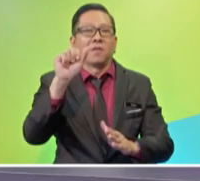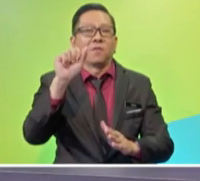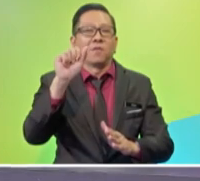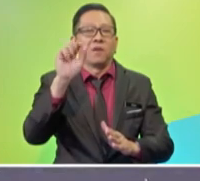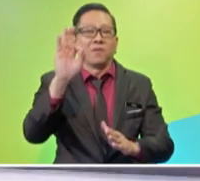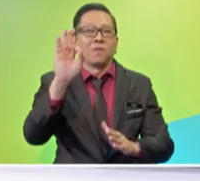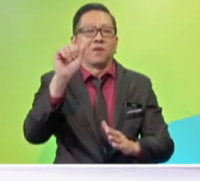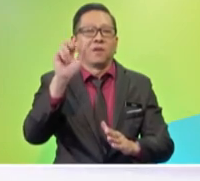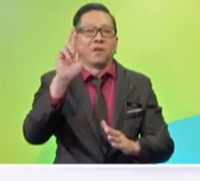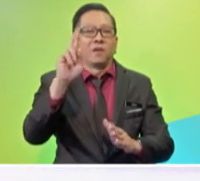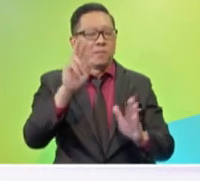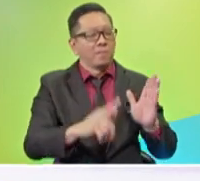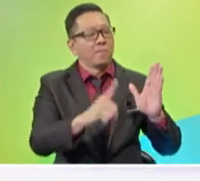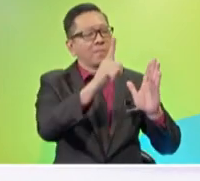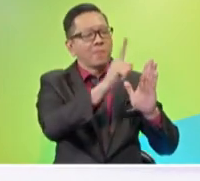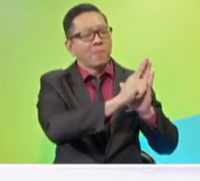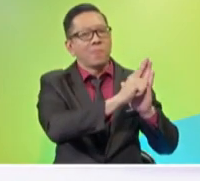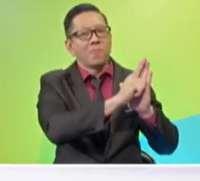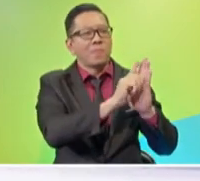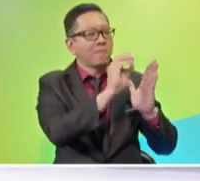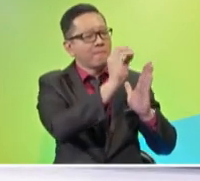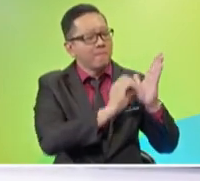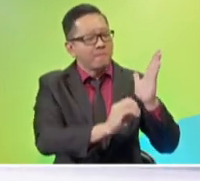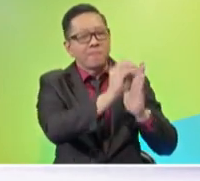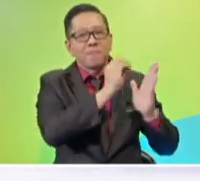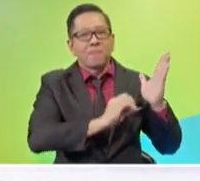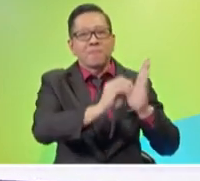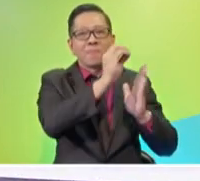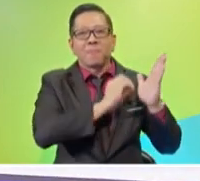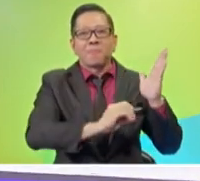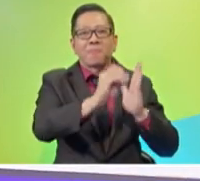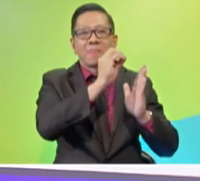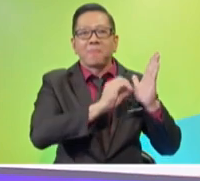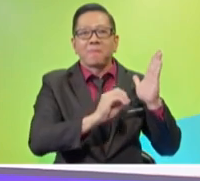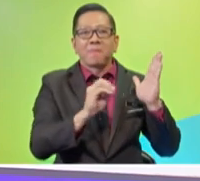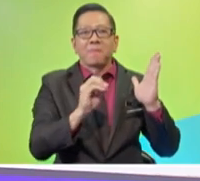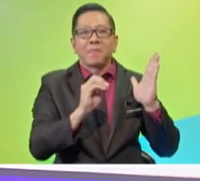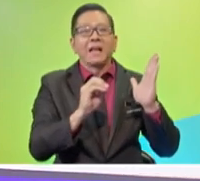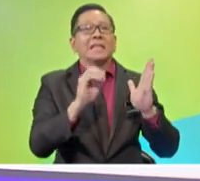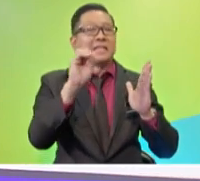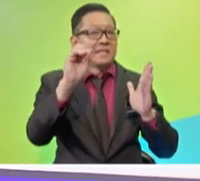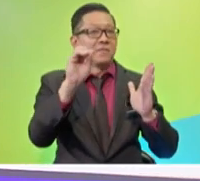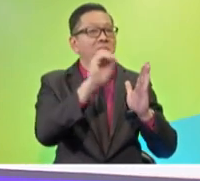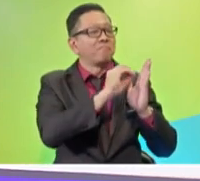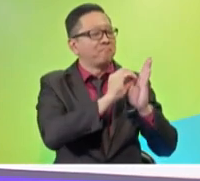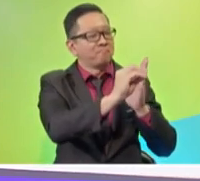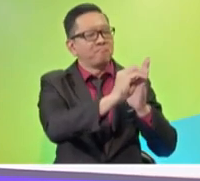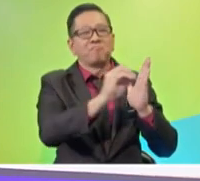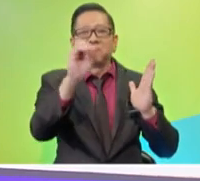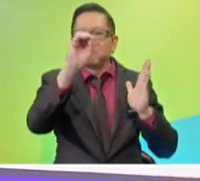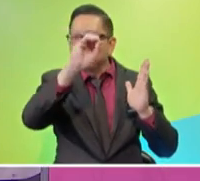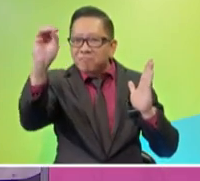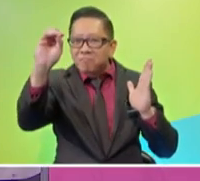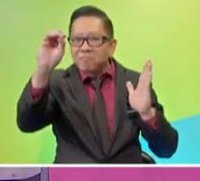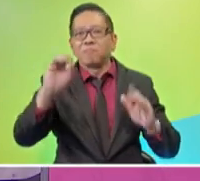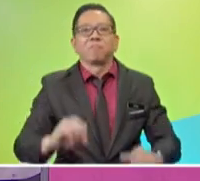lihat kan? Iaitu pokok tu dah tak ada apa-apa. Jadi kita katakan ia adalah sifar. Tak ada apa-apa dah. Okey,